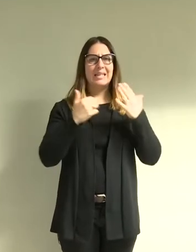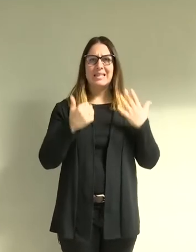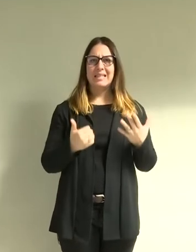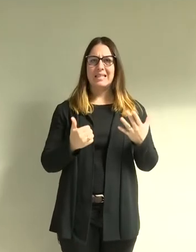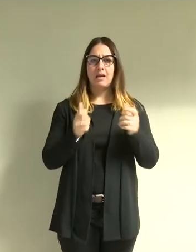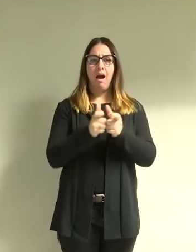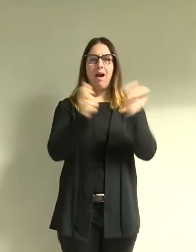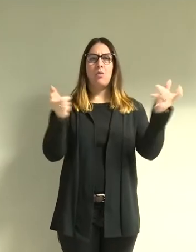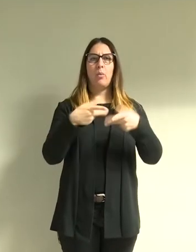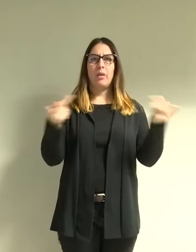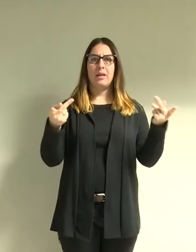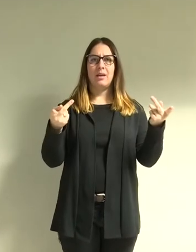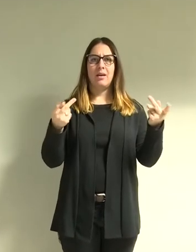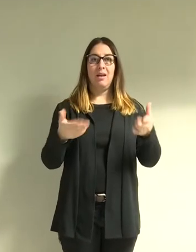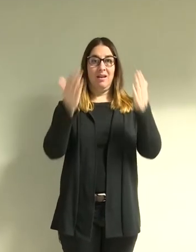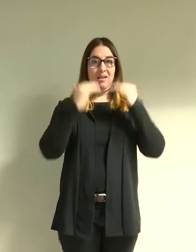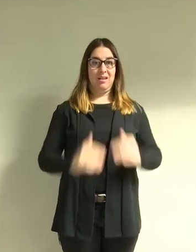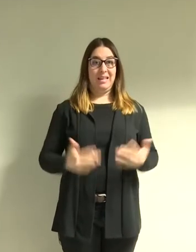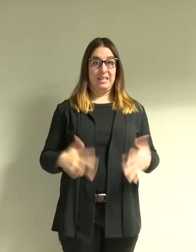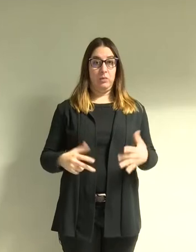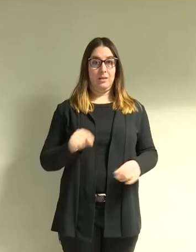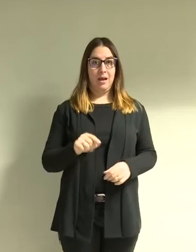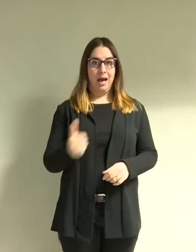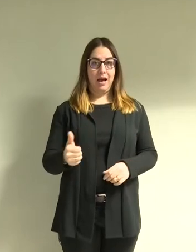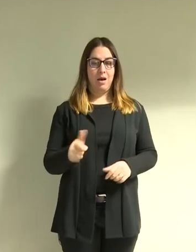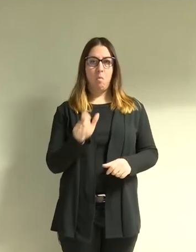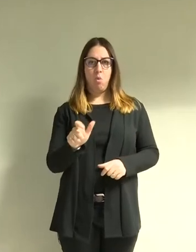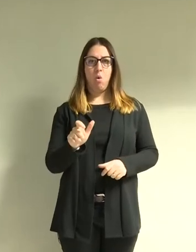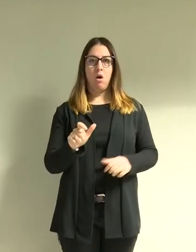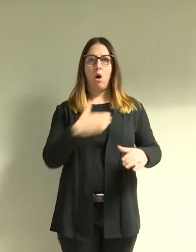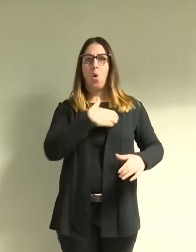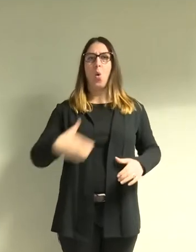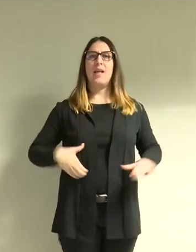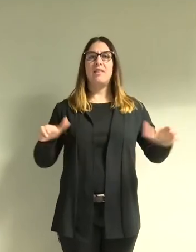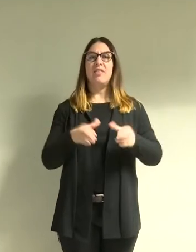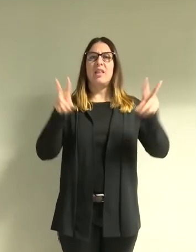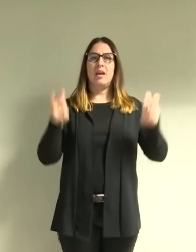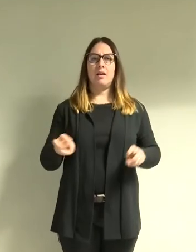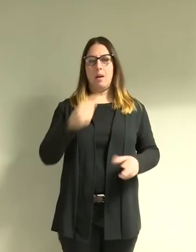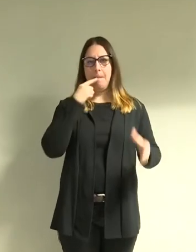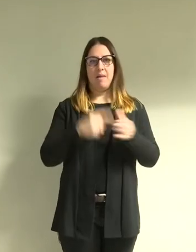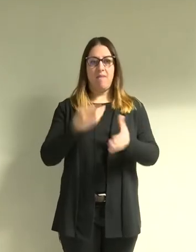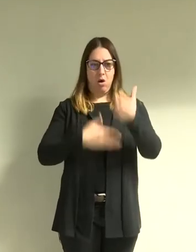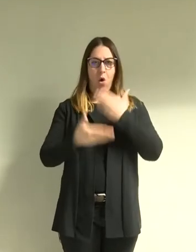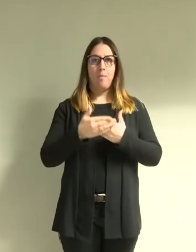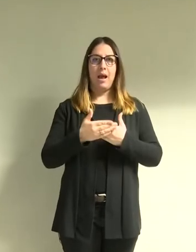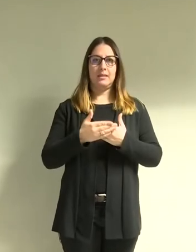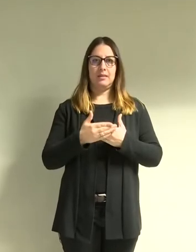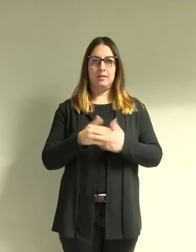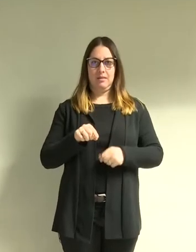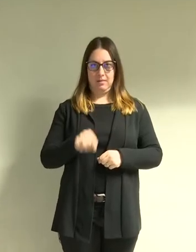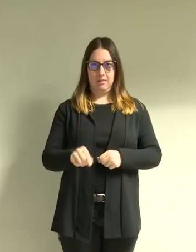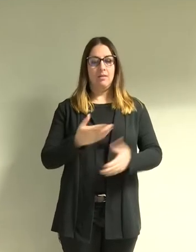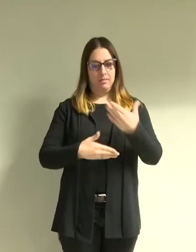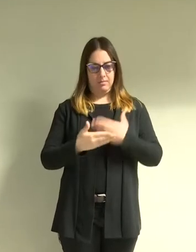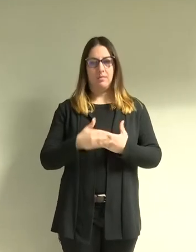d'institutions publiques alors qu'à l'article 18 1 il est écrit collectivité donc l'amendement porte simplement sur le fait de remplacer à l'article 18 1 le terme collectivités